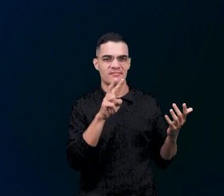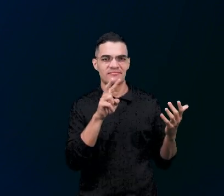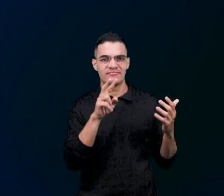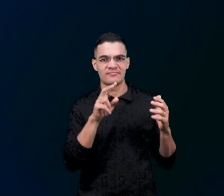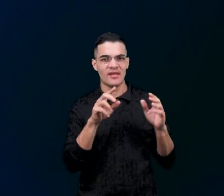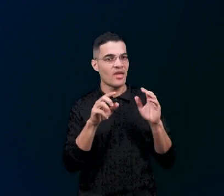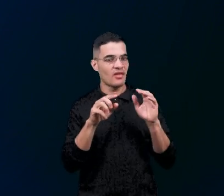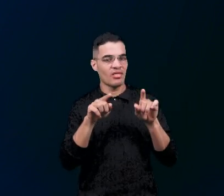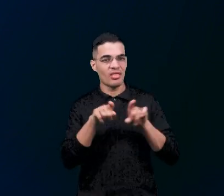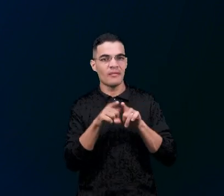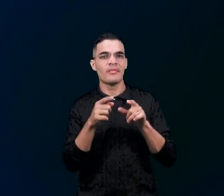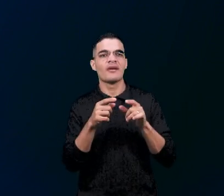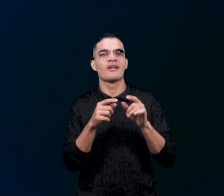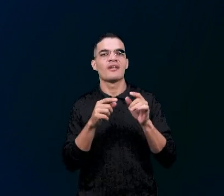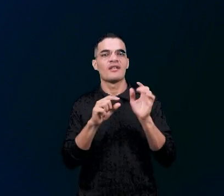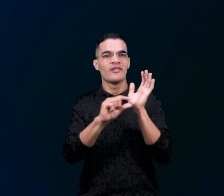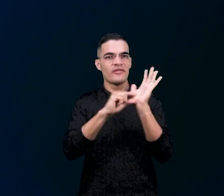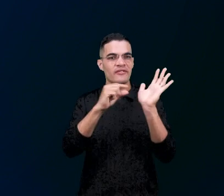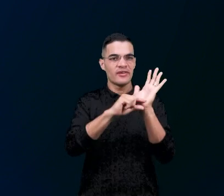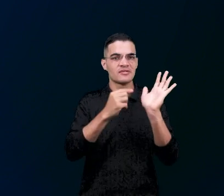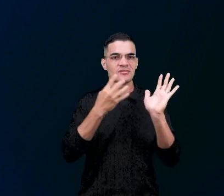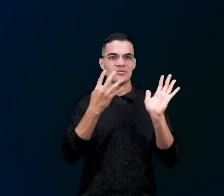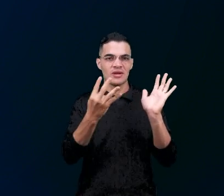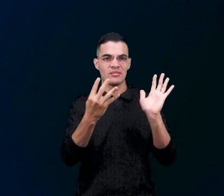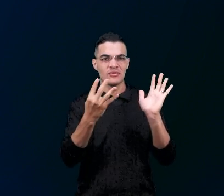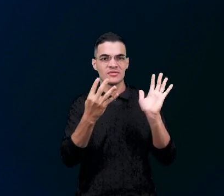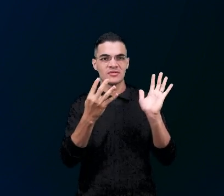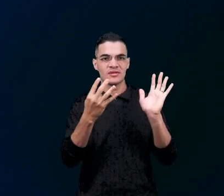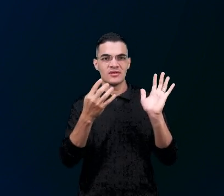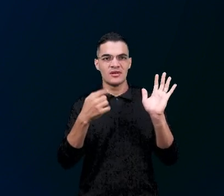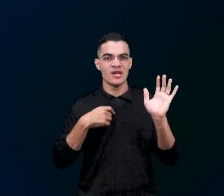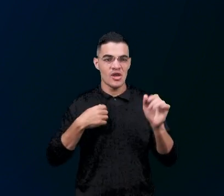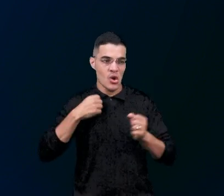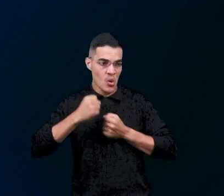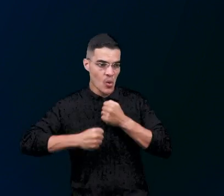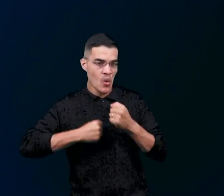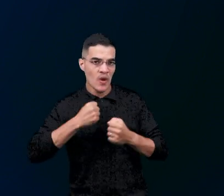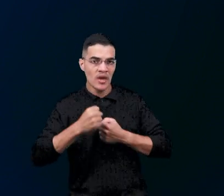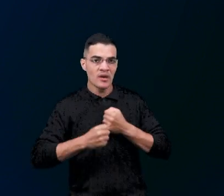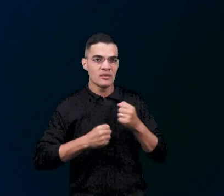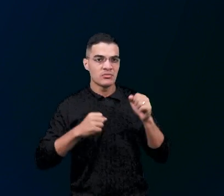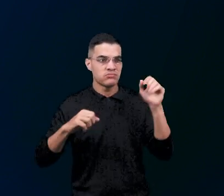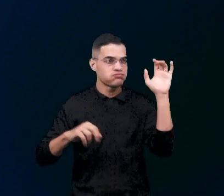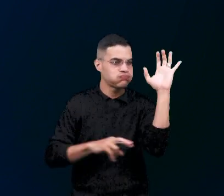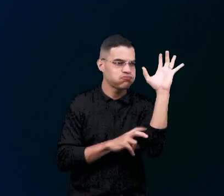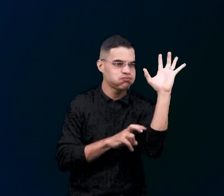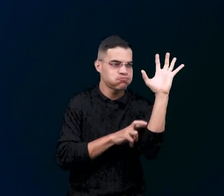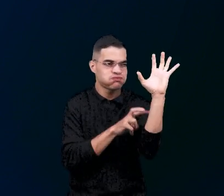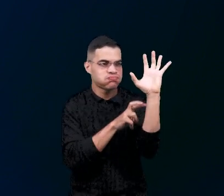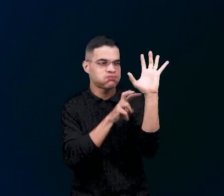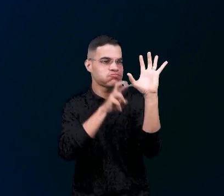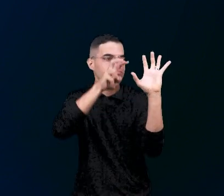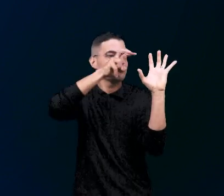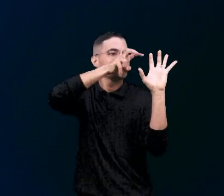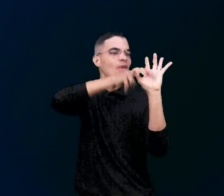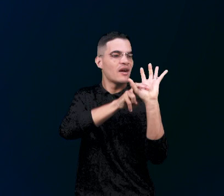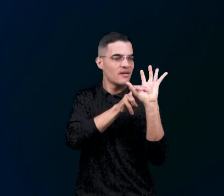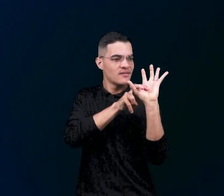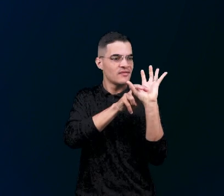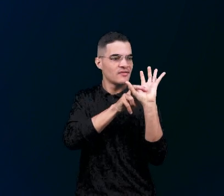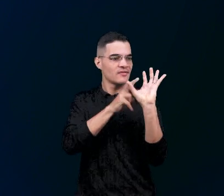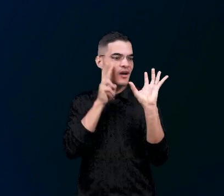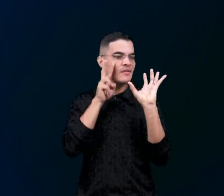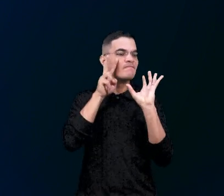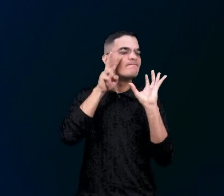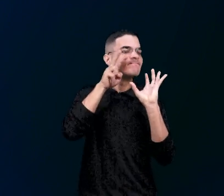petite taille. Nous pouvons voir aussi un autre fait historique dans le verset 4 qui dit et en courant devant, il est monté dans un